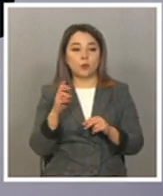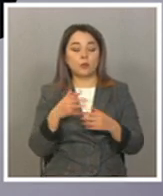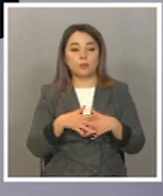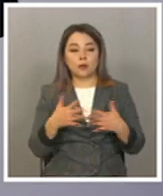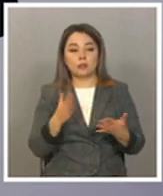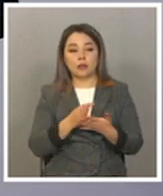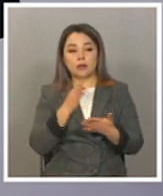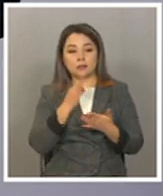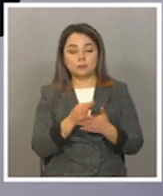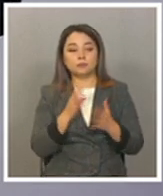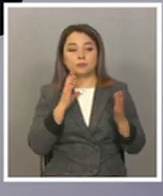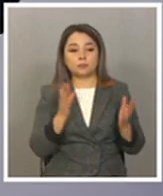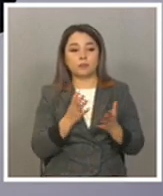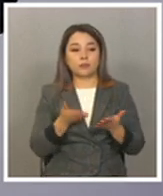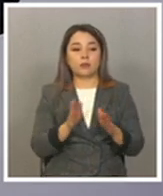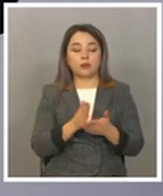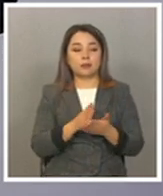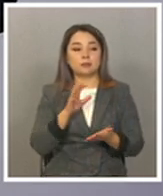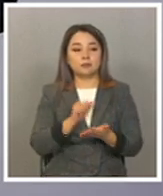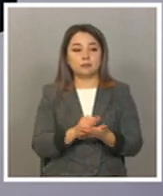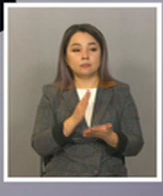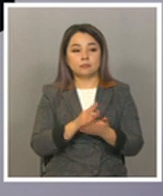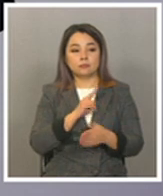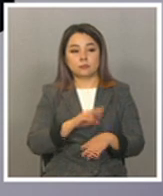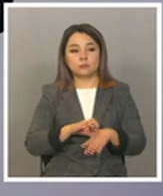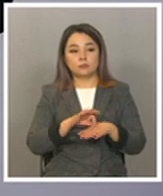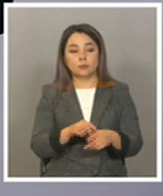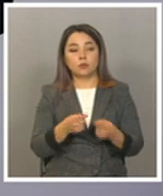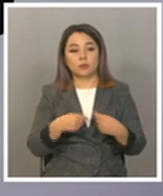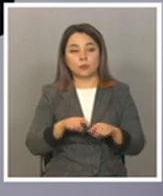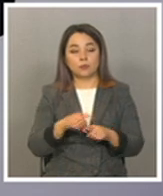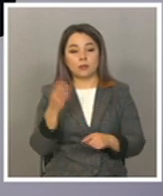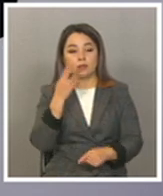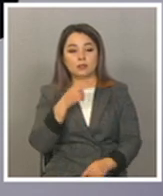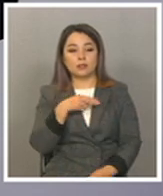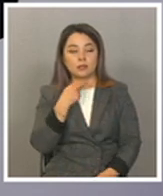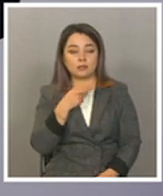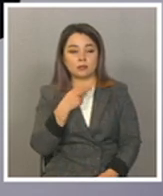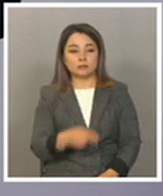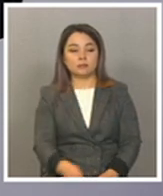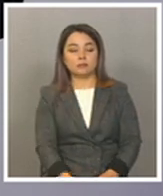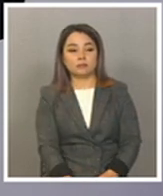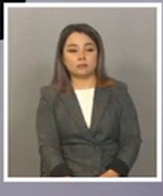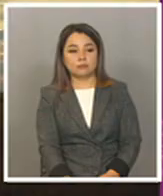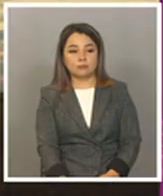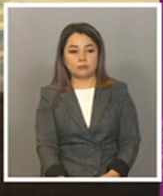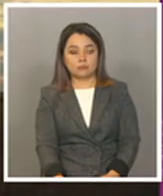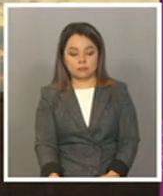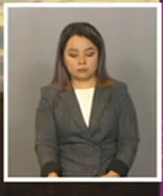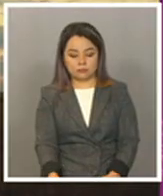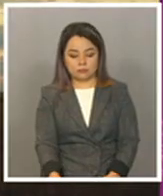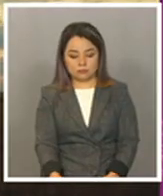түрлікті сақтау мен айналысатын ұйымдар жайында бейне материалды бірге тамашалайық.